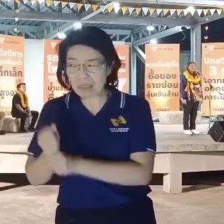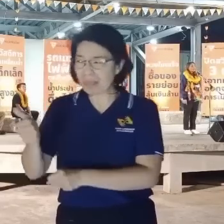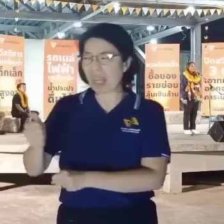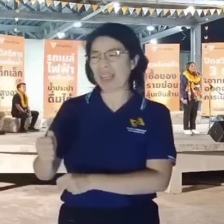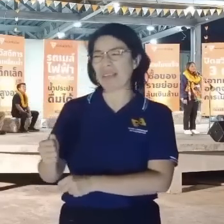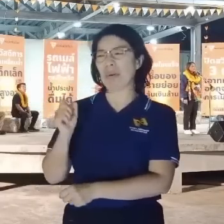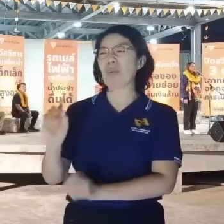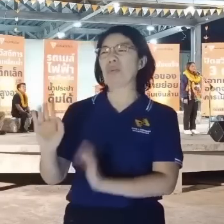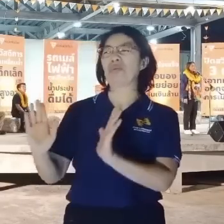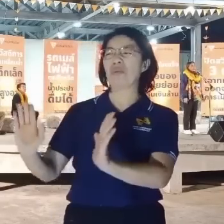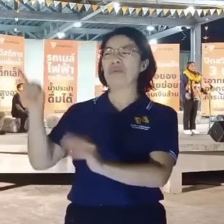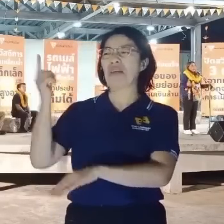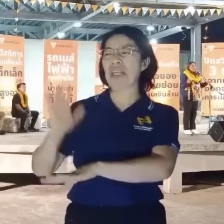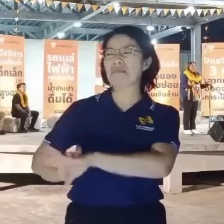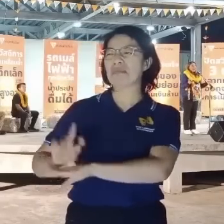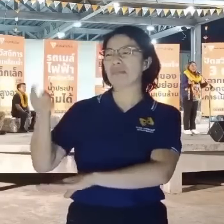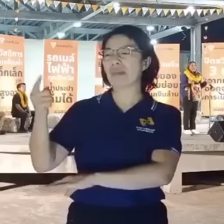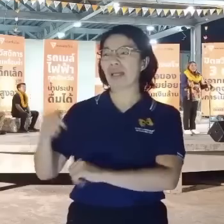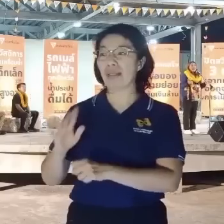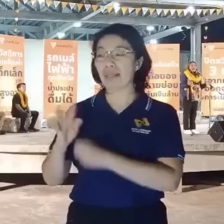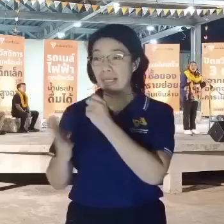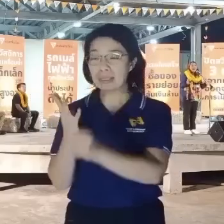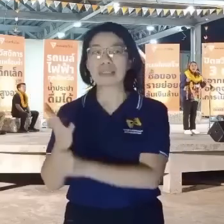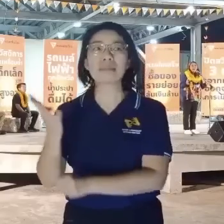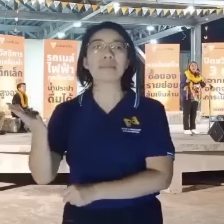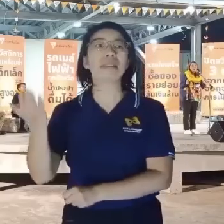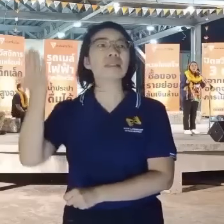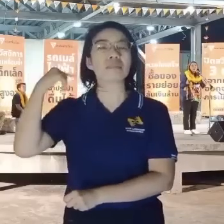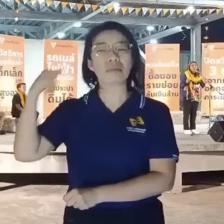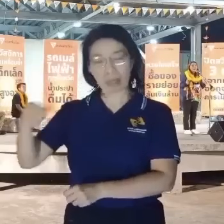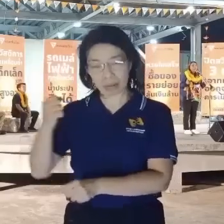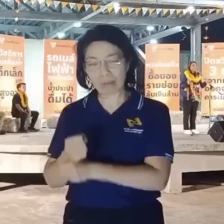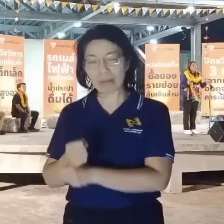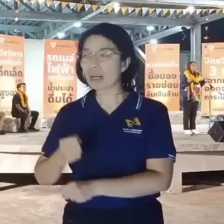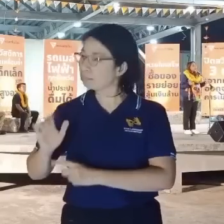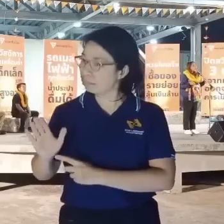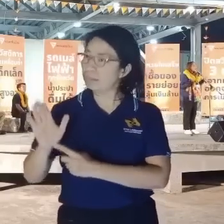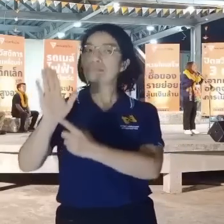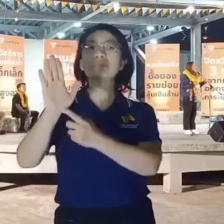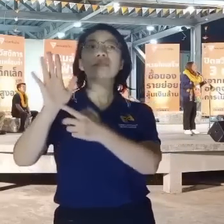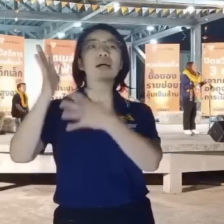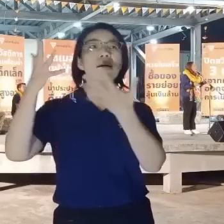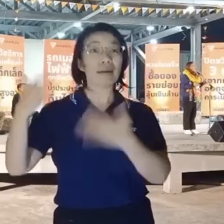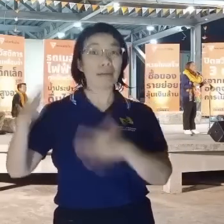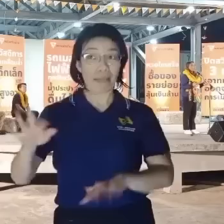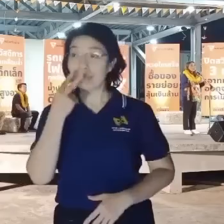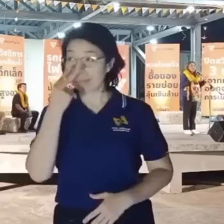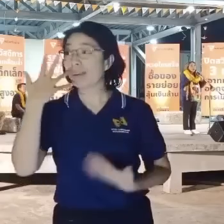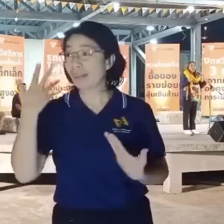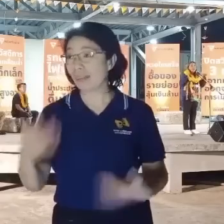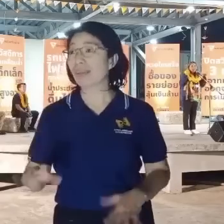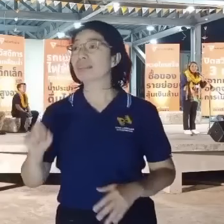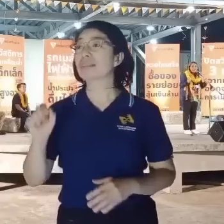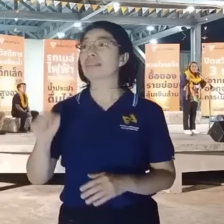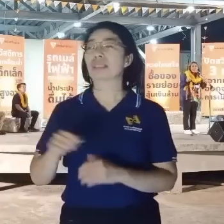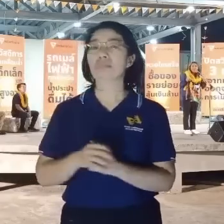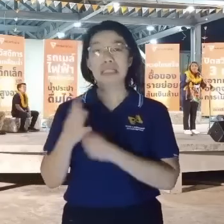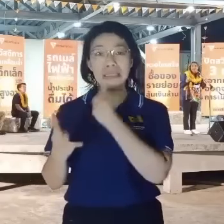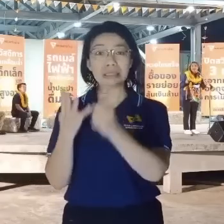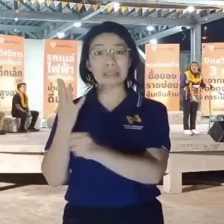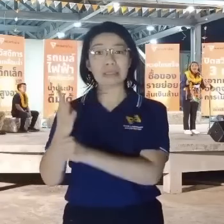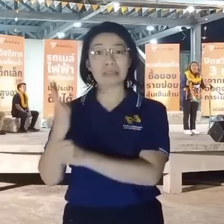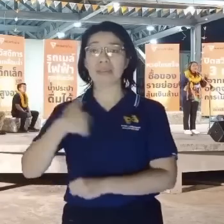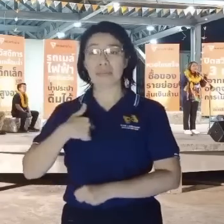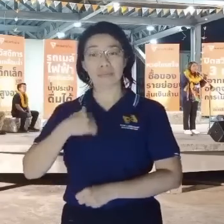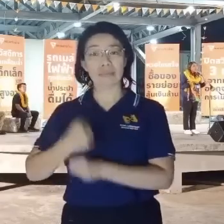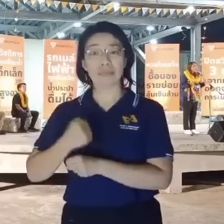กแต่4ปีที่ผ่านมาเราพิสูจน์กันแล้วใช่ไหมคะพ่อแม่พี่น้องว่า4ปีในส